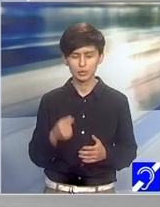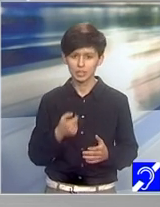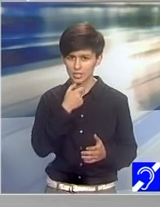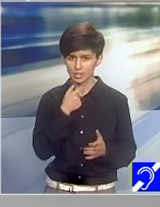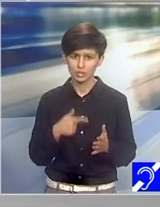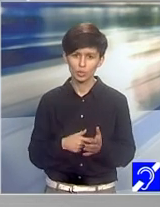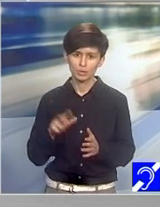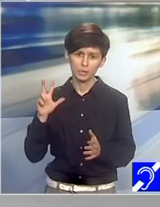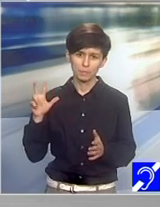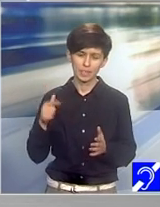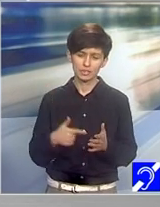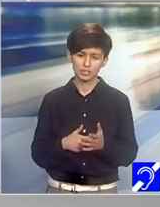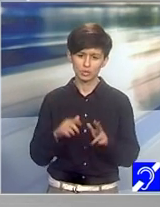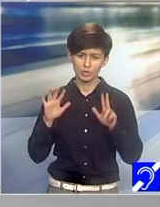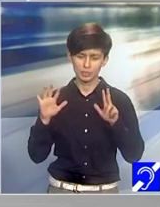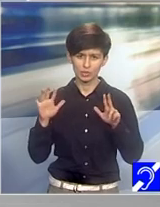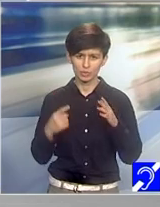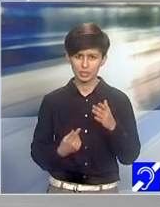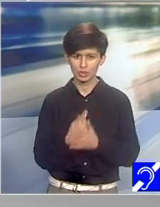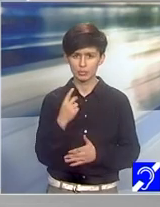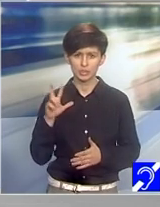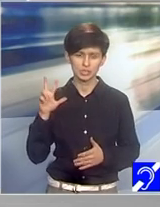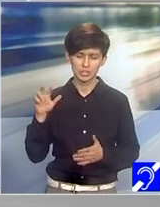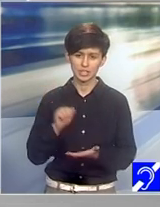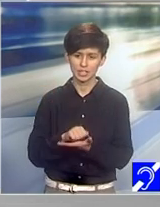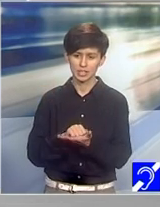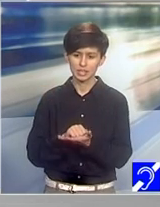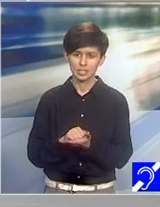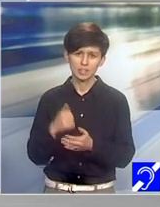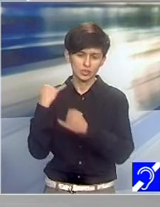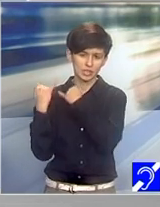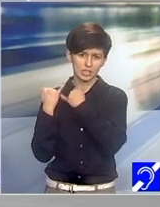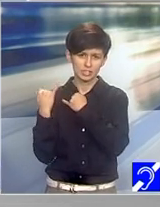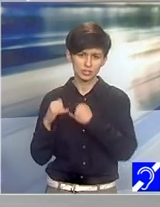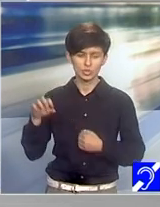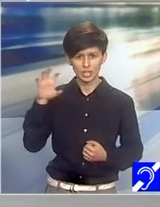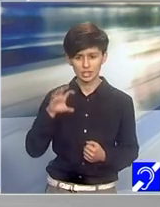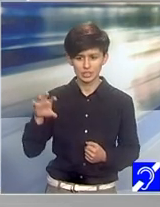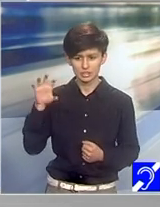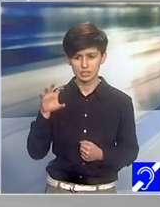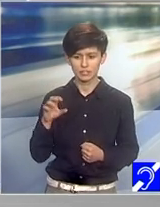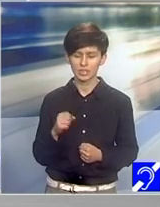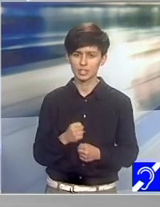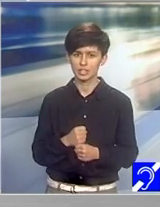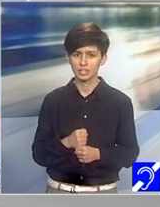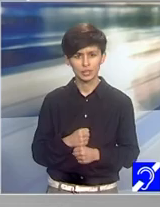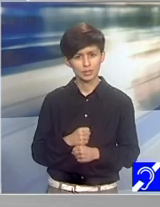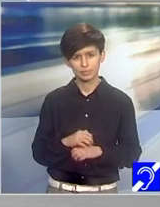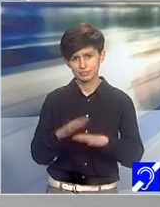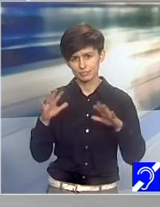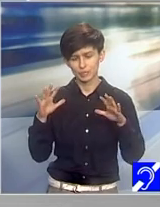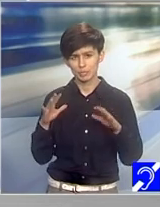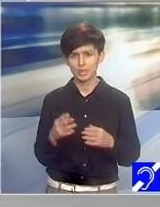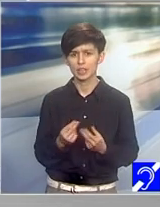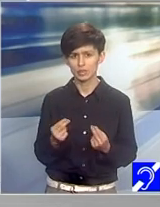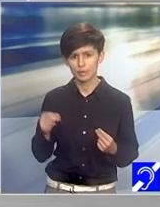au apărut 3 volume ale unei istorii a Transilvaniei mult mai extinse, cu mult mai